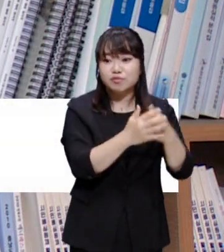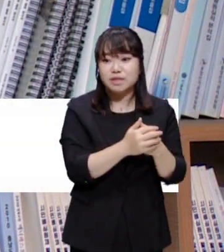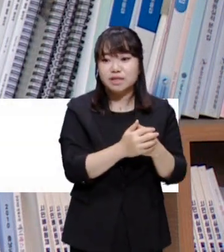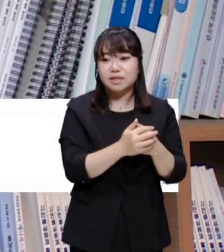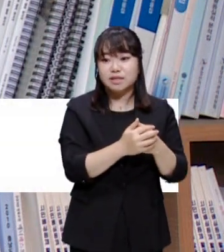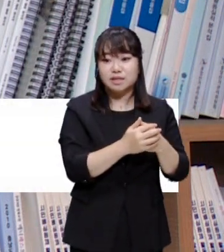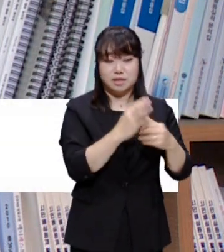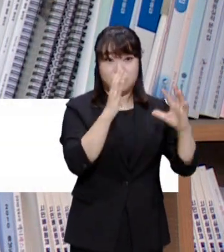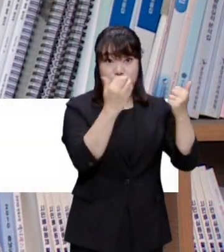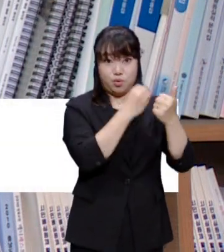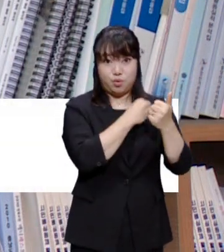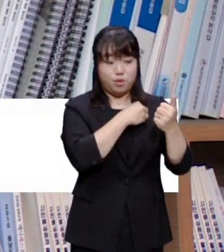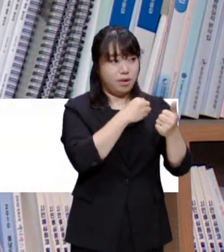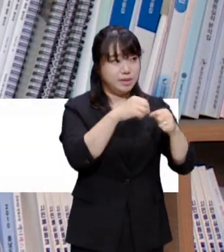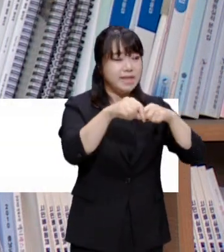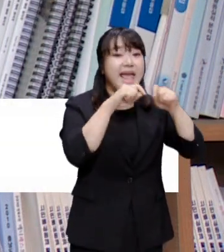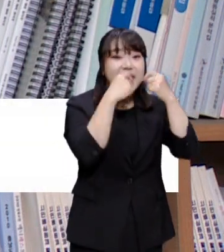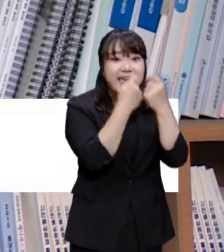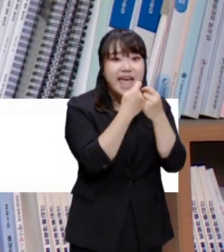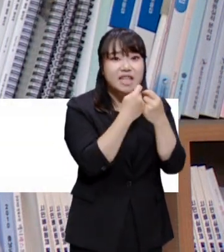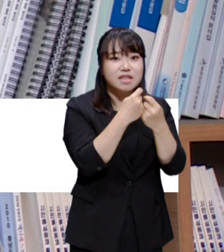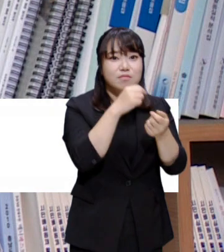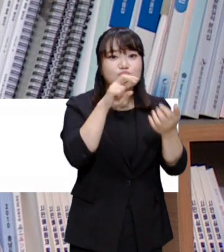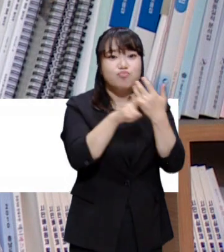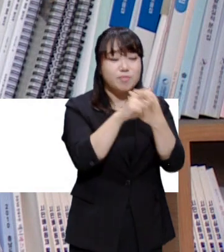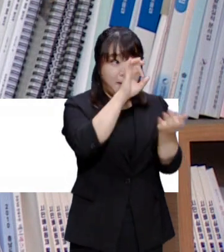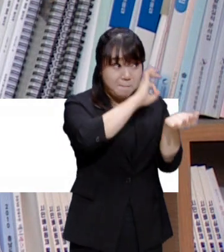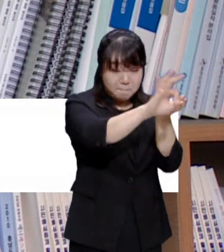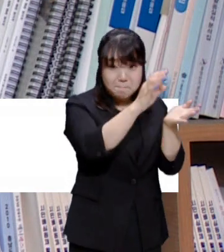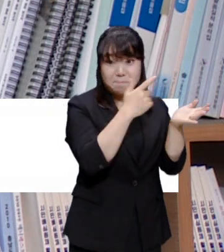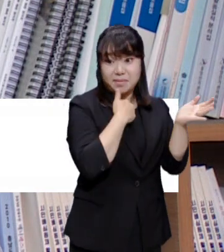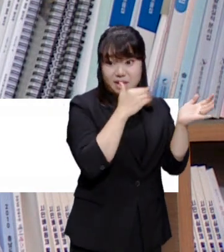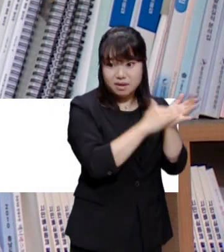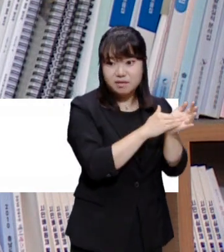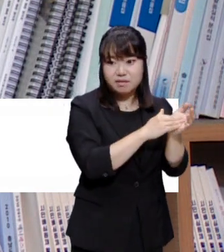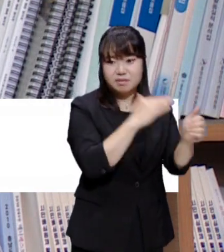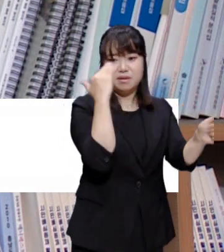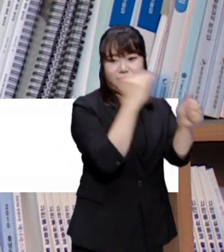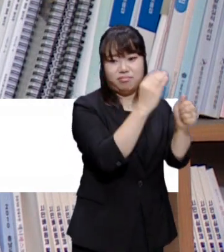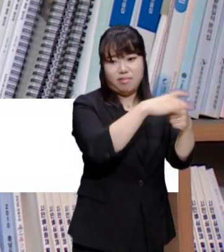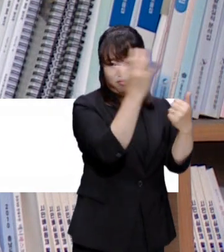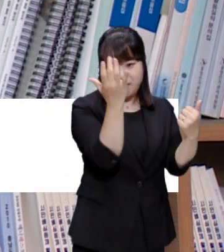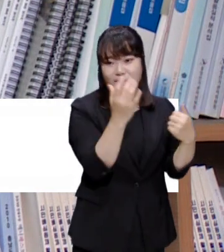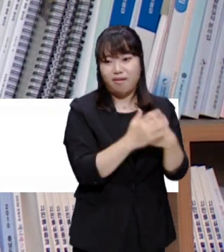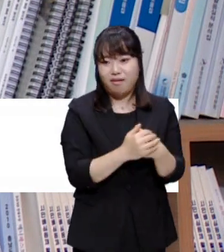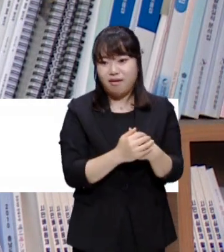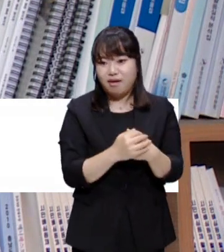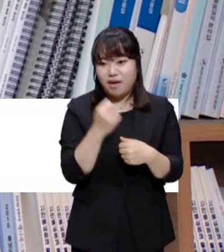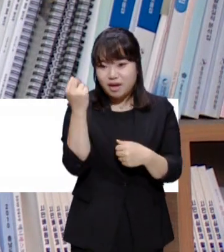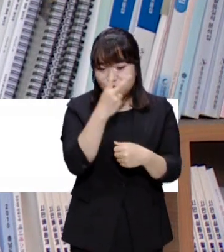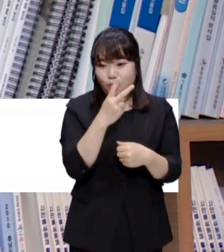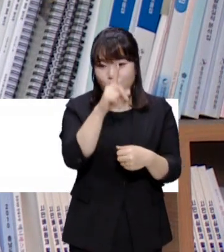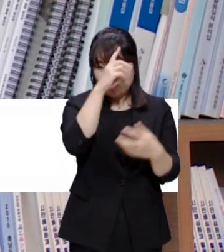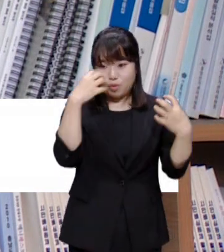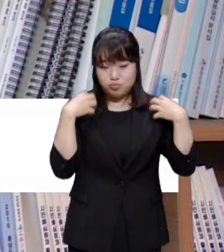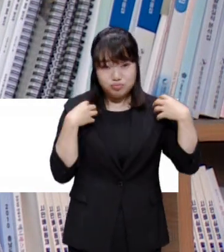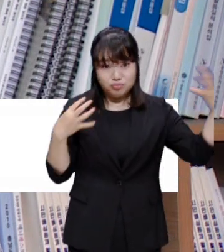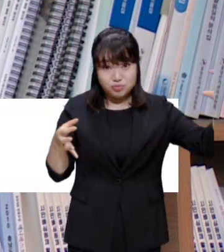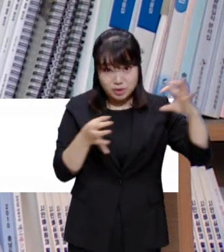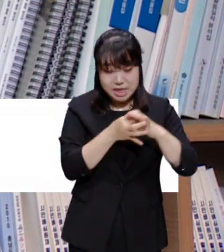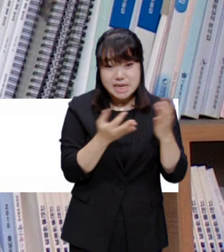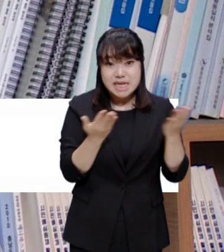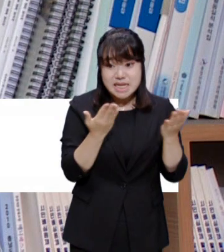상원의원의 업무 추진비가 문제가 돼서 노동당에서 보수당으로 정권이 바뀝니다. 그 노동당 위원들이 업무 추진비